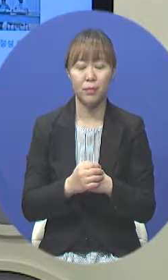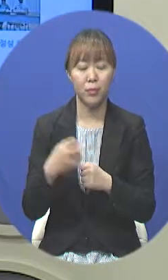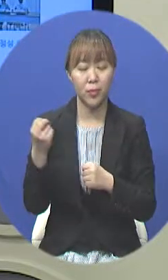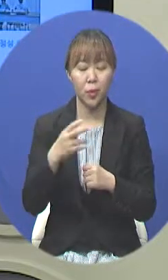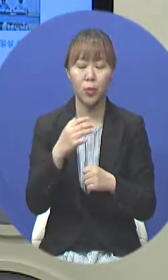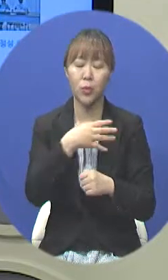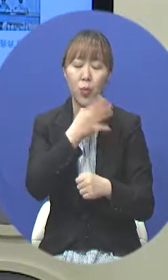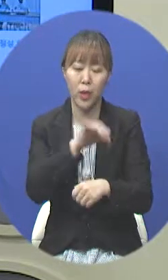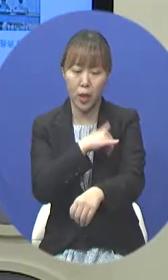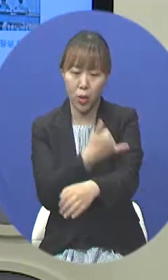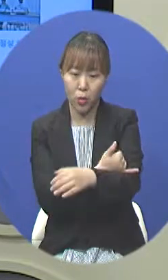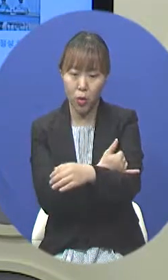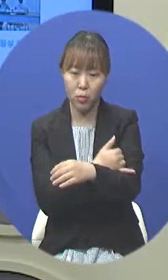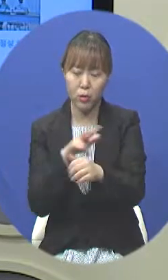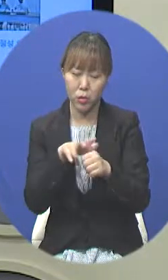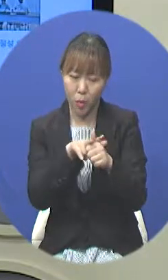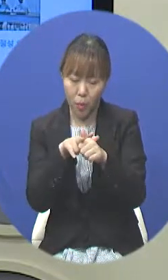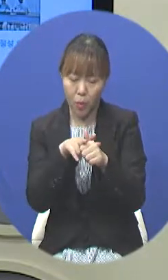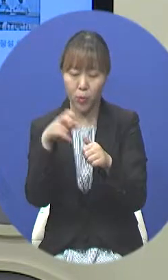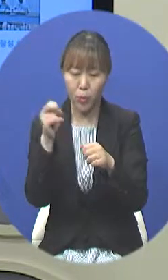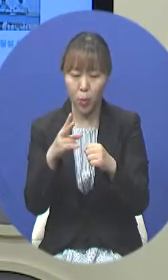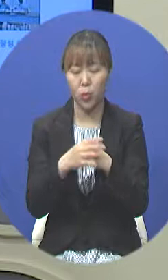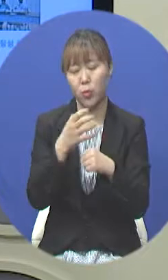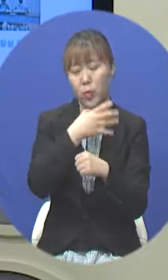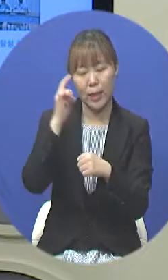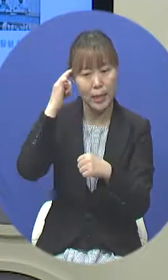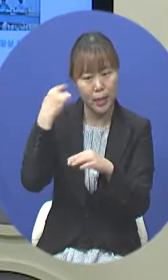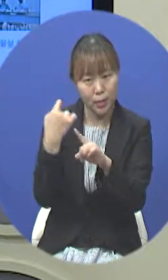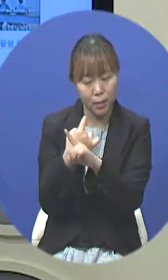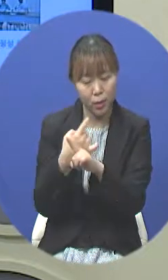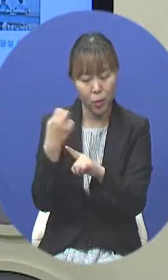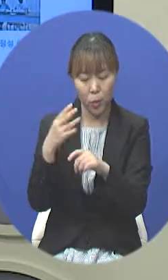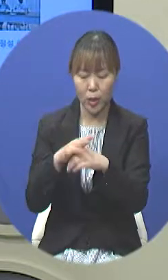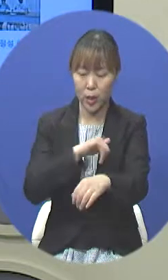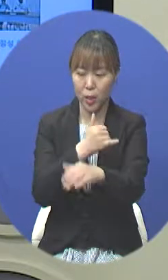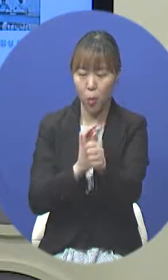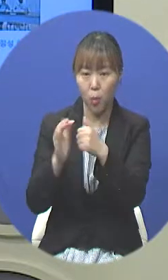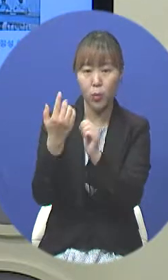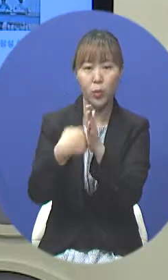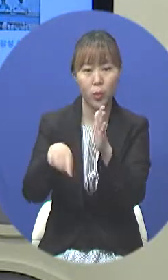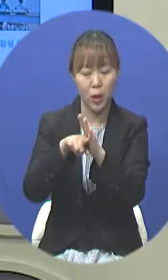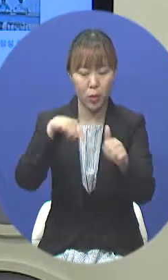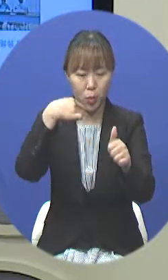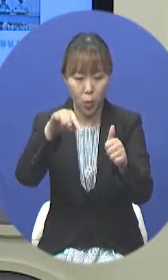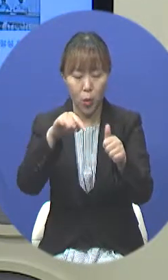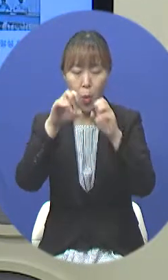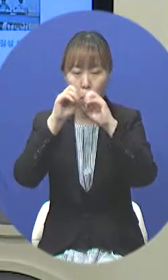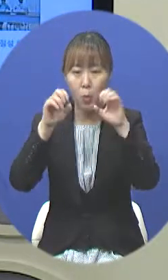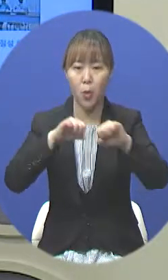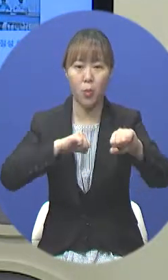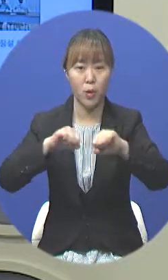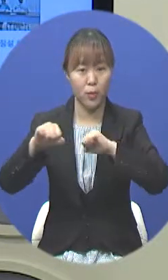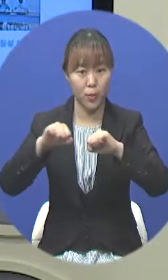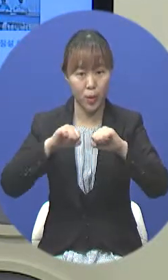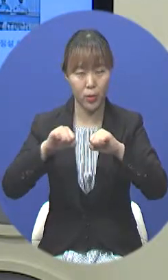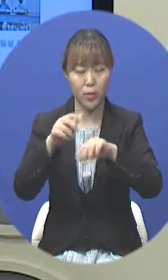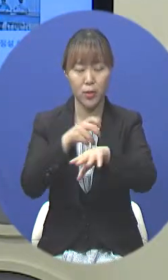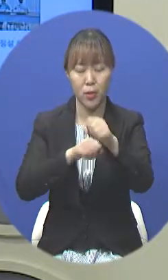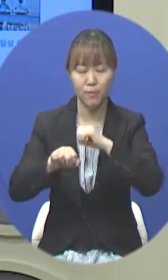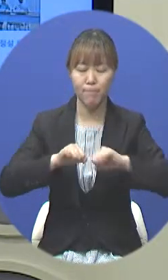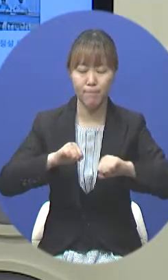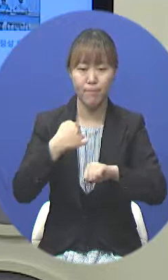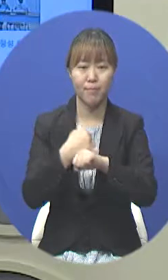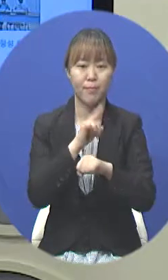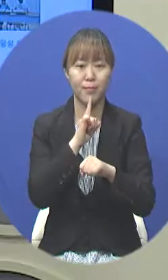또한 노인 인권 정보 서비스 제공과 놓인 들의 인식 개선과 인권 옹호를 위한 교육과 홍보 활동에도 적극